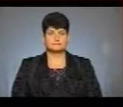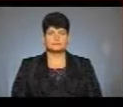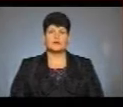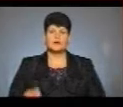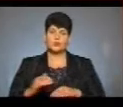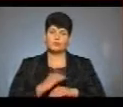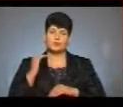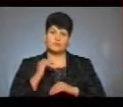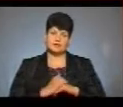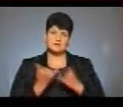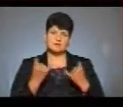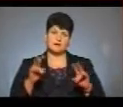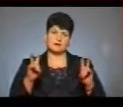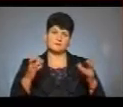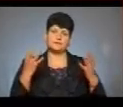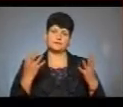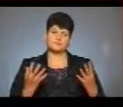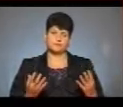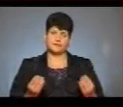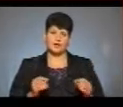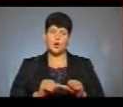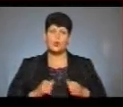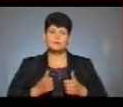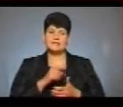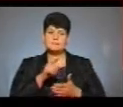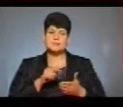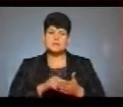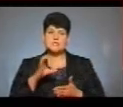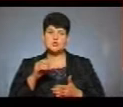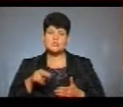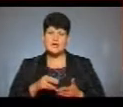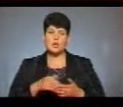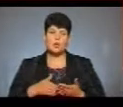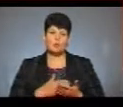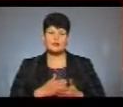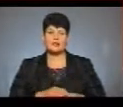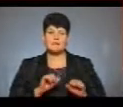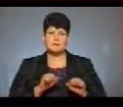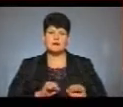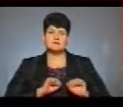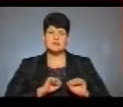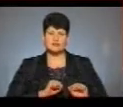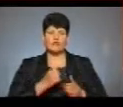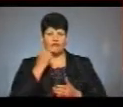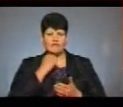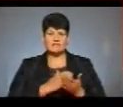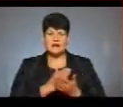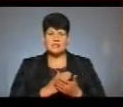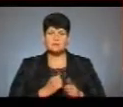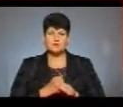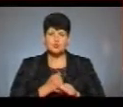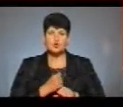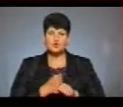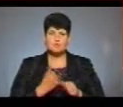Доброго вечора. Ефірі «Тема дня». Комітет з питань соціальної політики та захисту прав ветеранів працює над розробкою